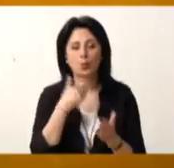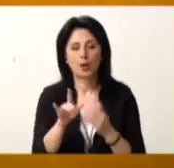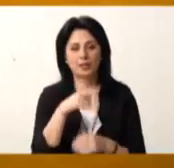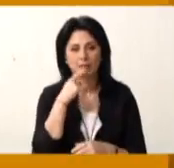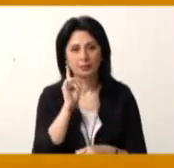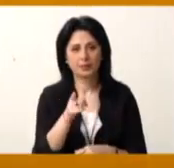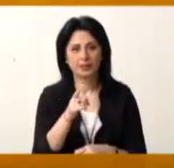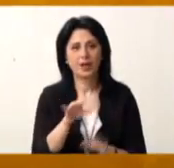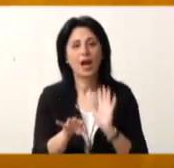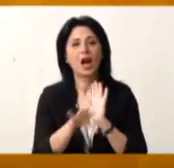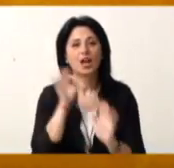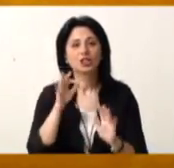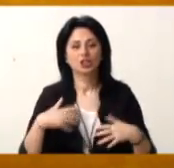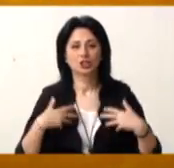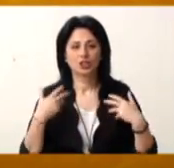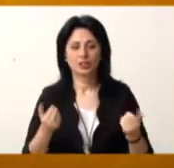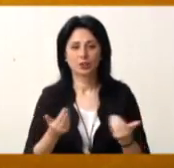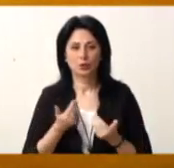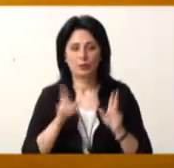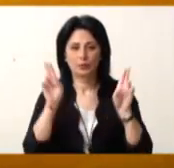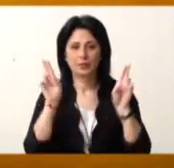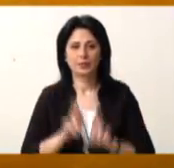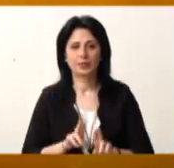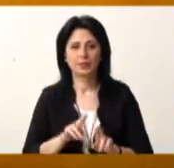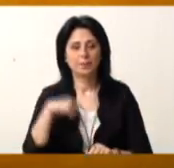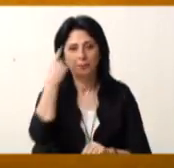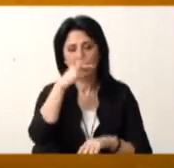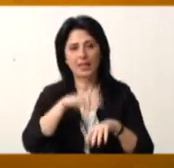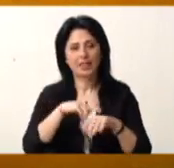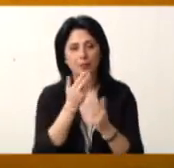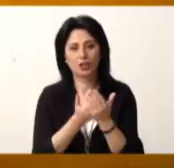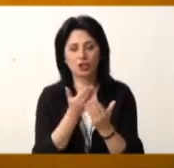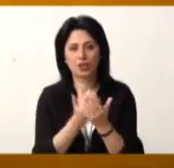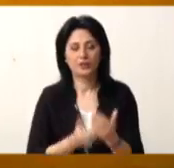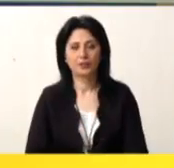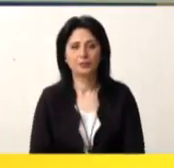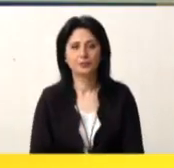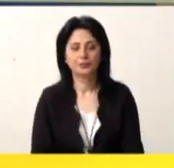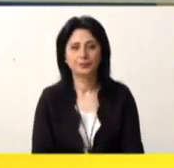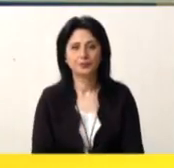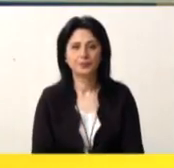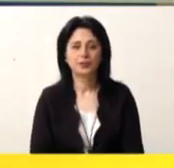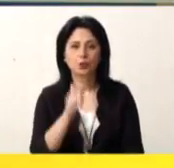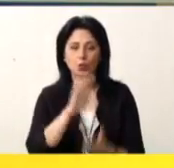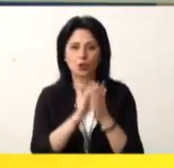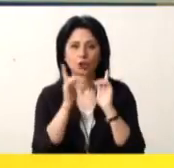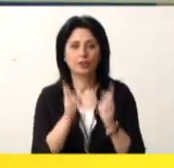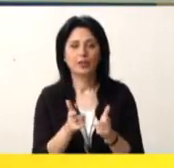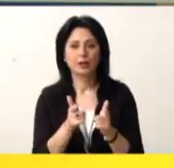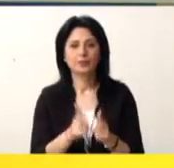უარის თქმით. აირჩიე ჯანსაღი ცხოვრების წესი პირადი ექიმის რჩევით. როგორ